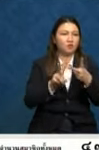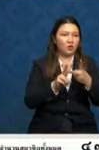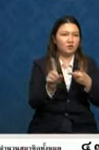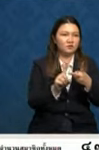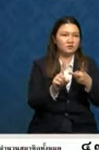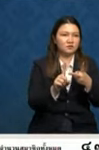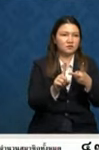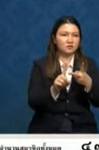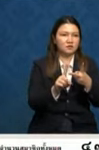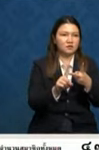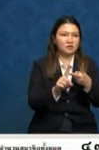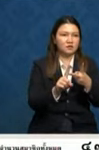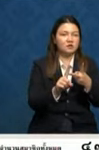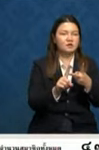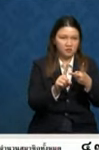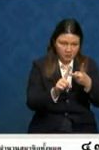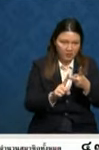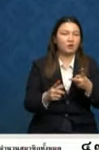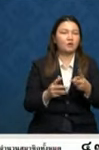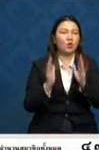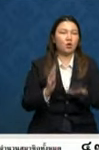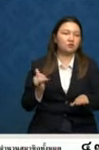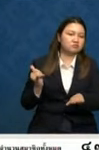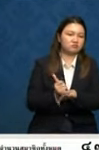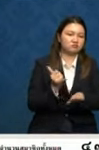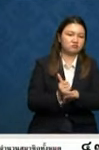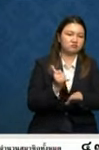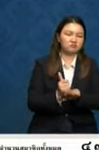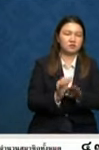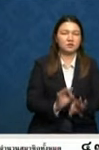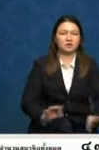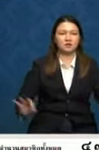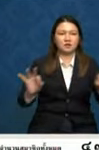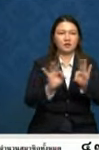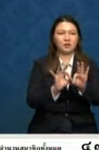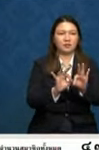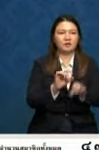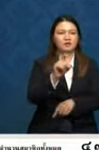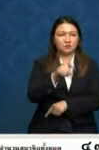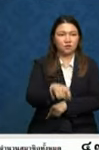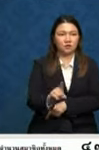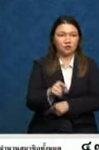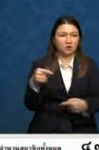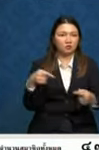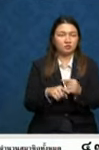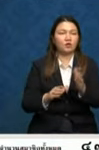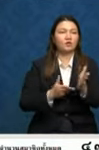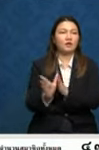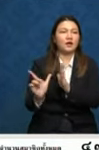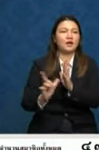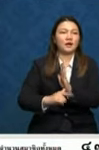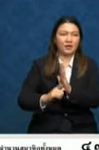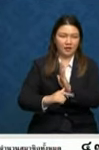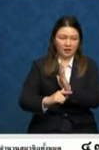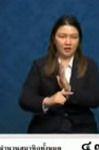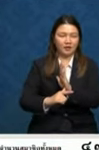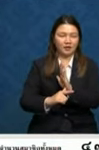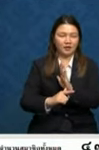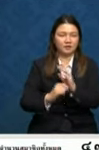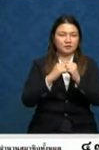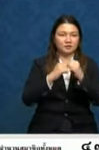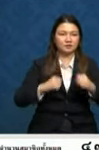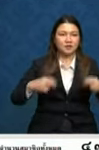เครื่องบินแบบบรรทุกคนเนี่ยนะครับมีความจำเป็นสำหรับสำนักเลขาธิการรัฐมนตรีที่จะจั